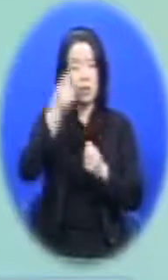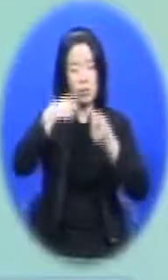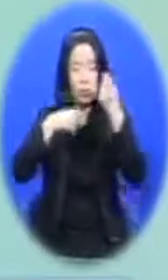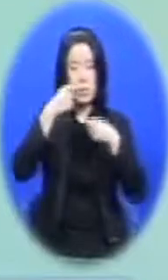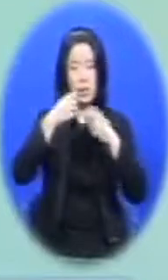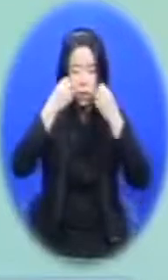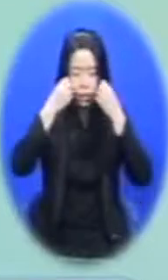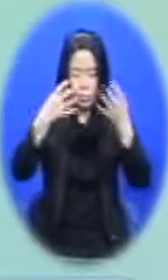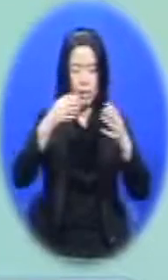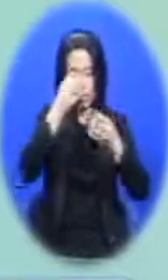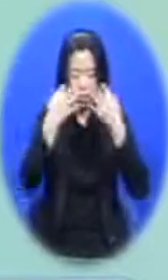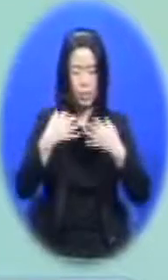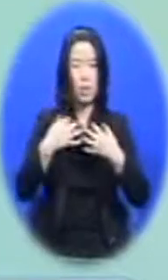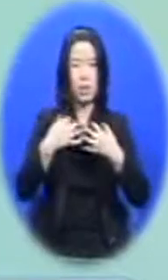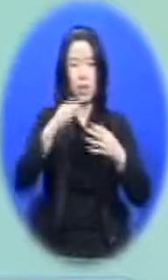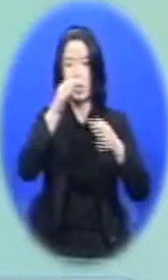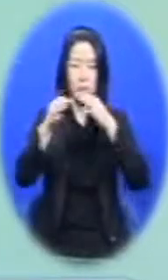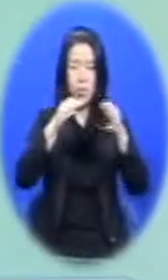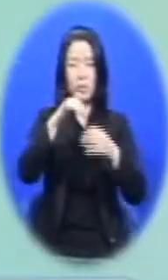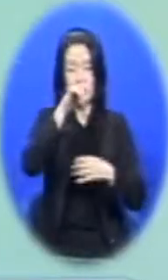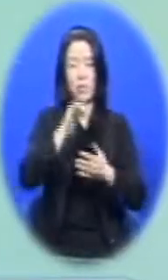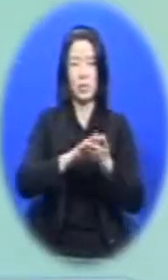눈물이 터져나온 통곡을 했어요.